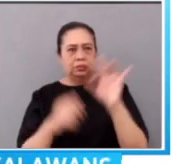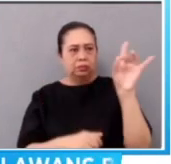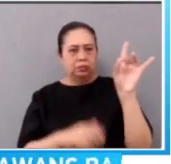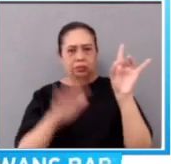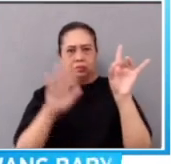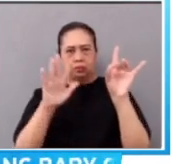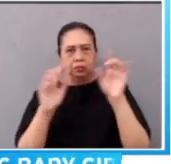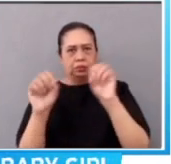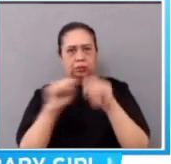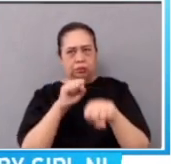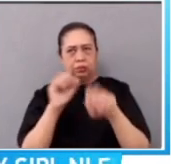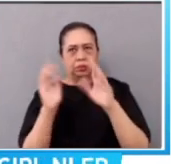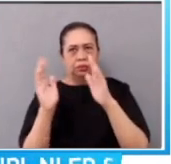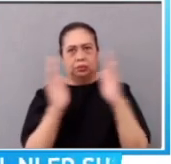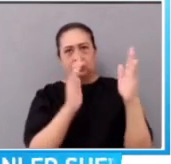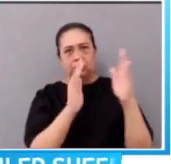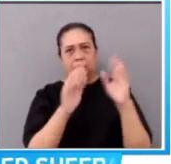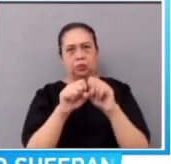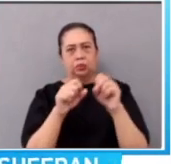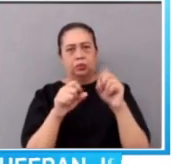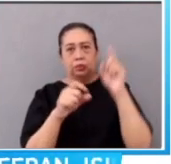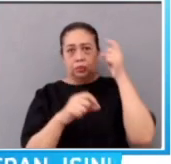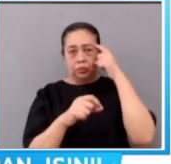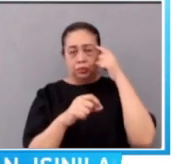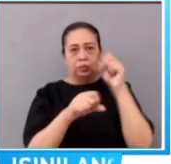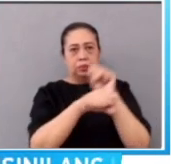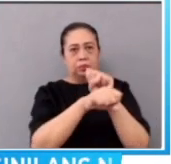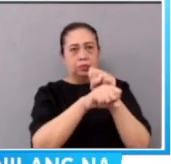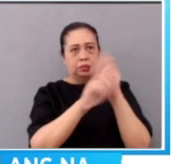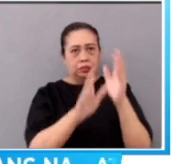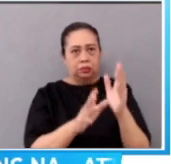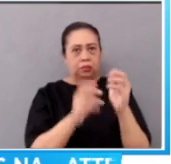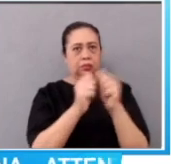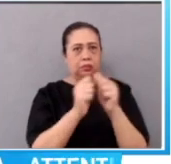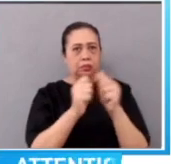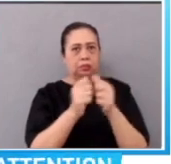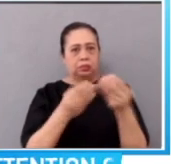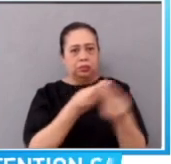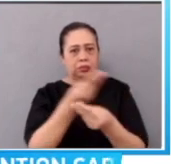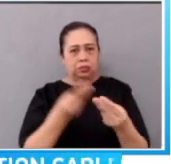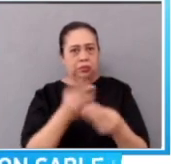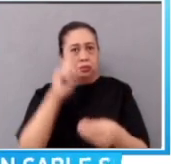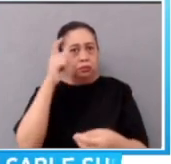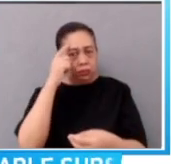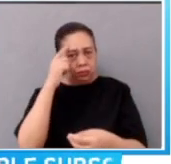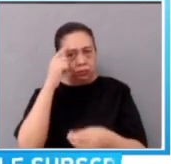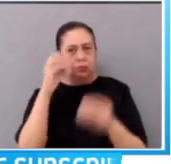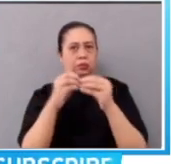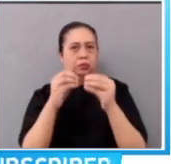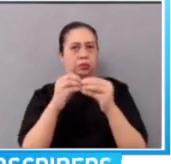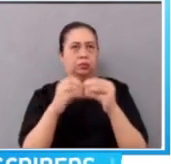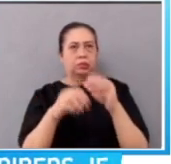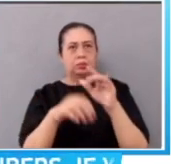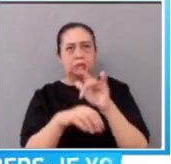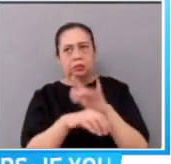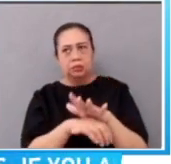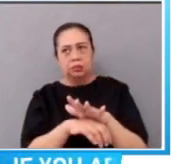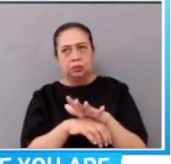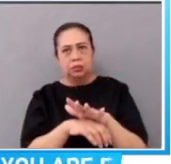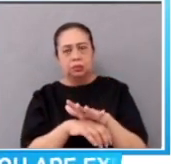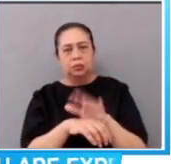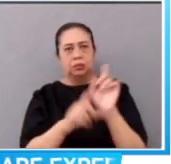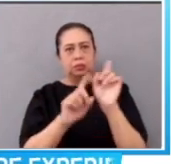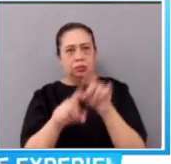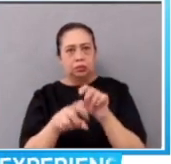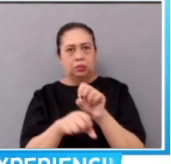mga kawanin ng pamahalaan, ganun din po yung mag-transact sa gobyerno, ay mas maaga pong makapasok at